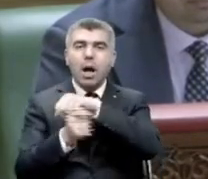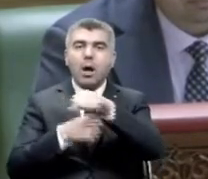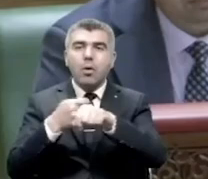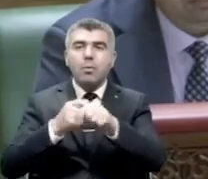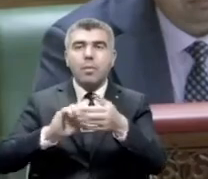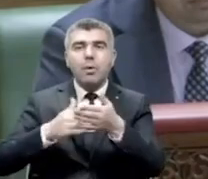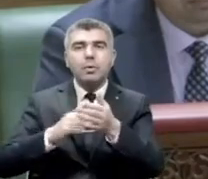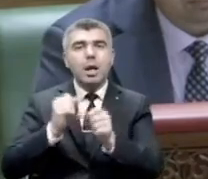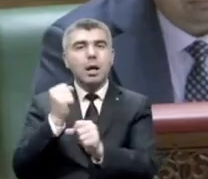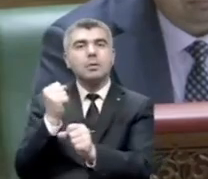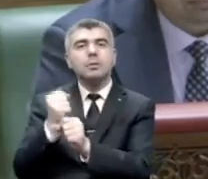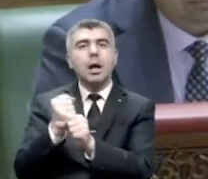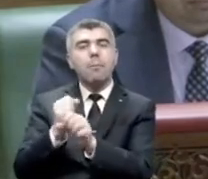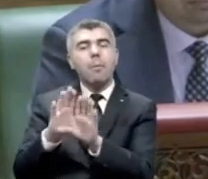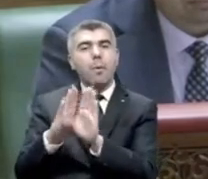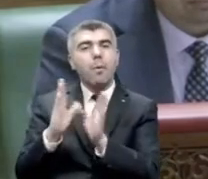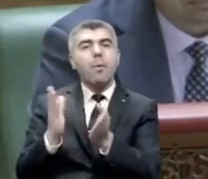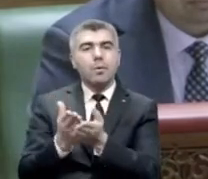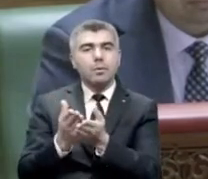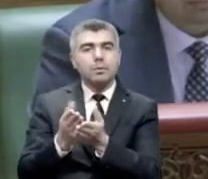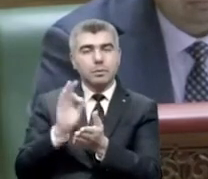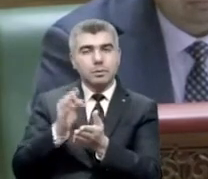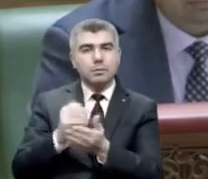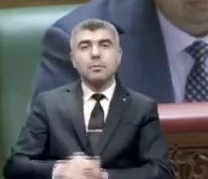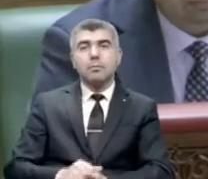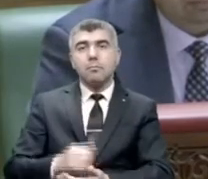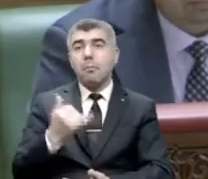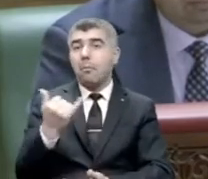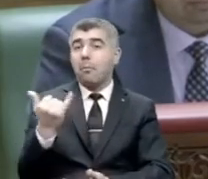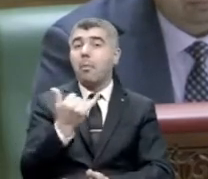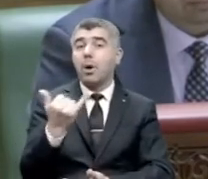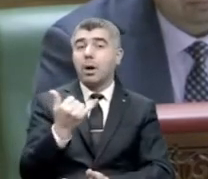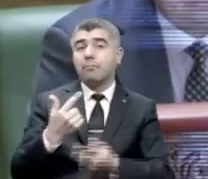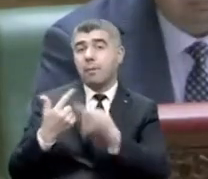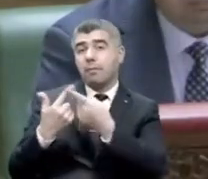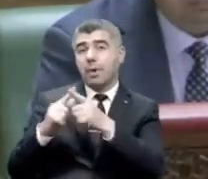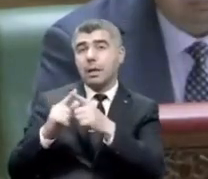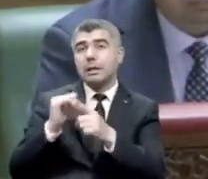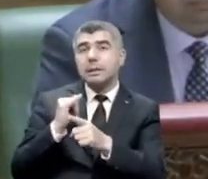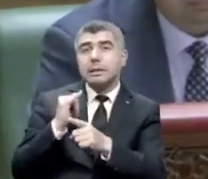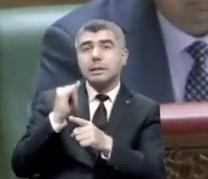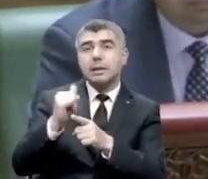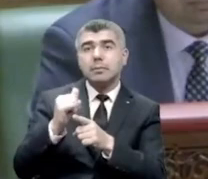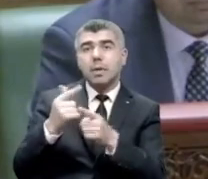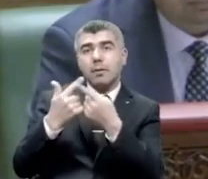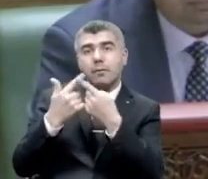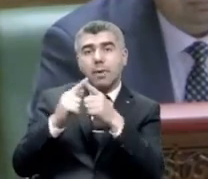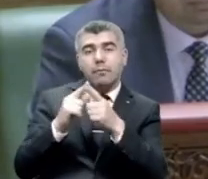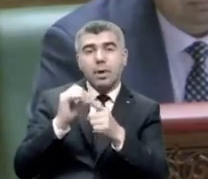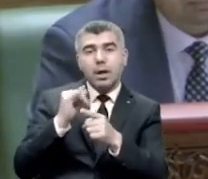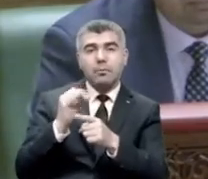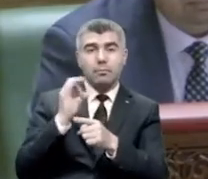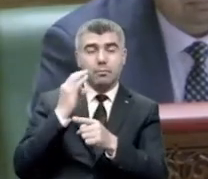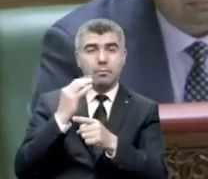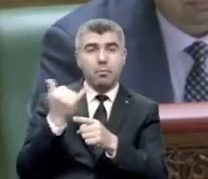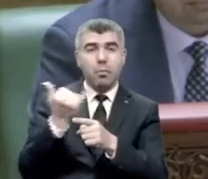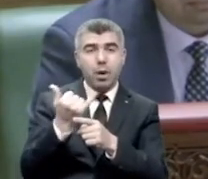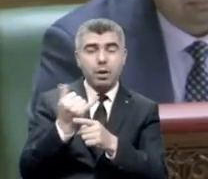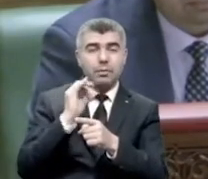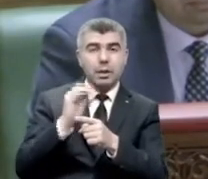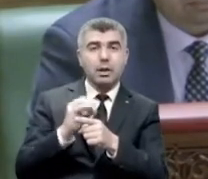القروي. أهمية فرضت هذه الرهانات الاقتصادية التي تحتم توفير بنية تحتية مهمة من خلال